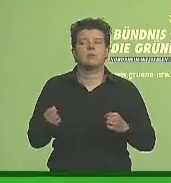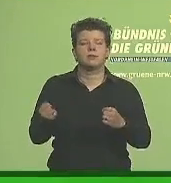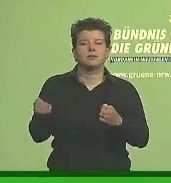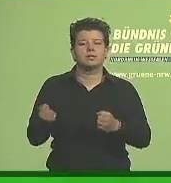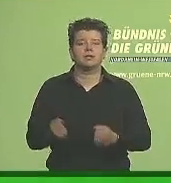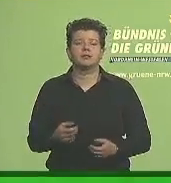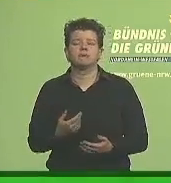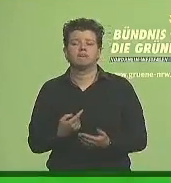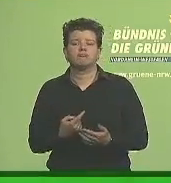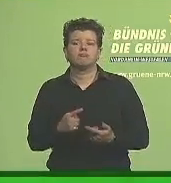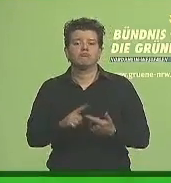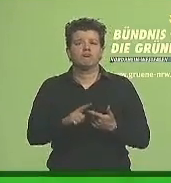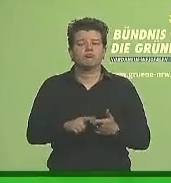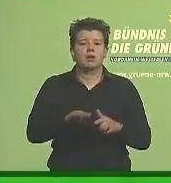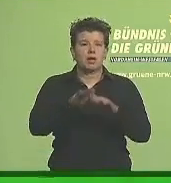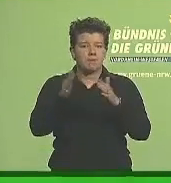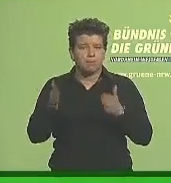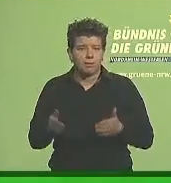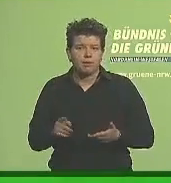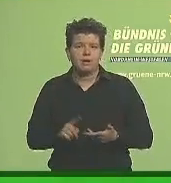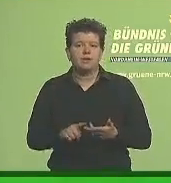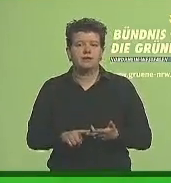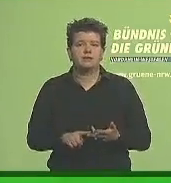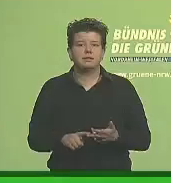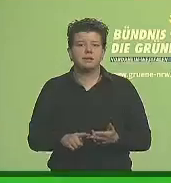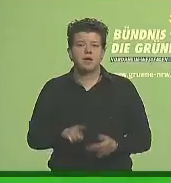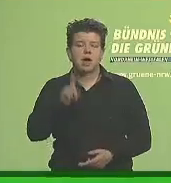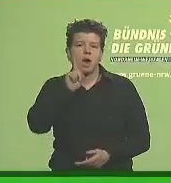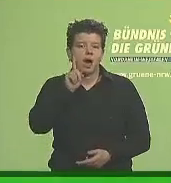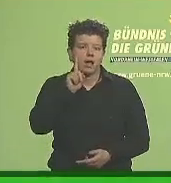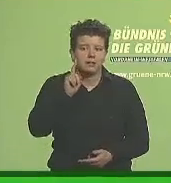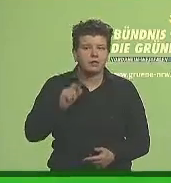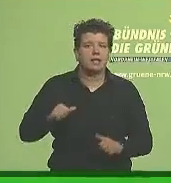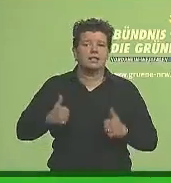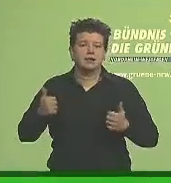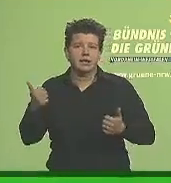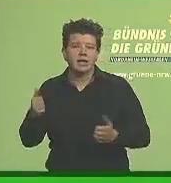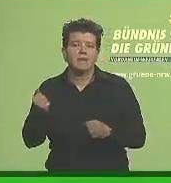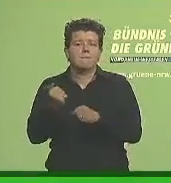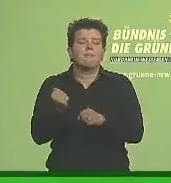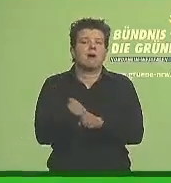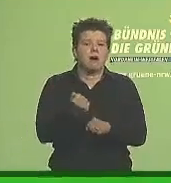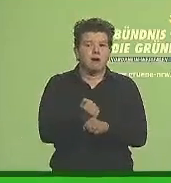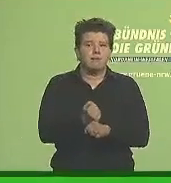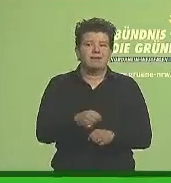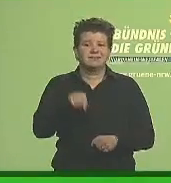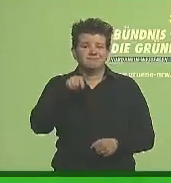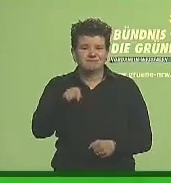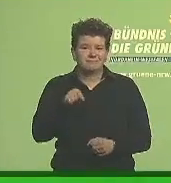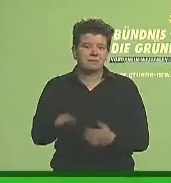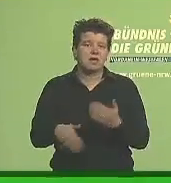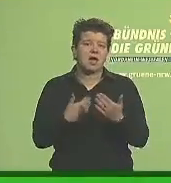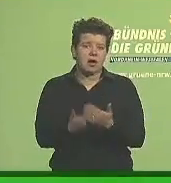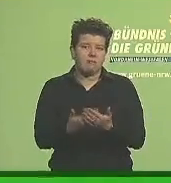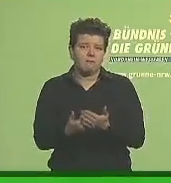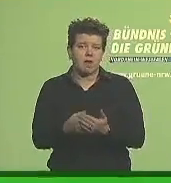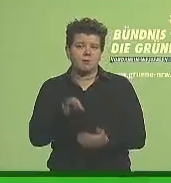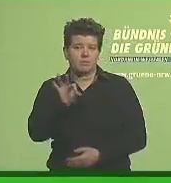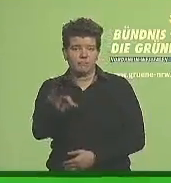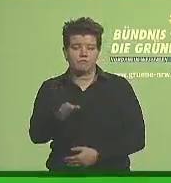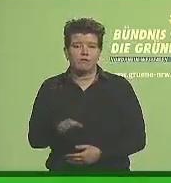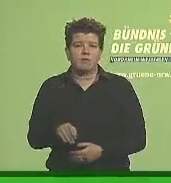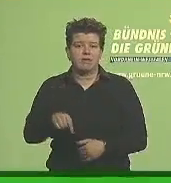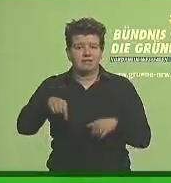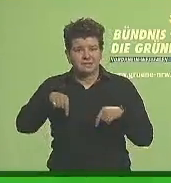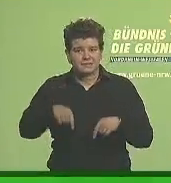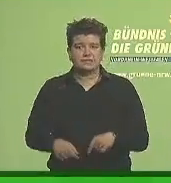das tägliche Leben und Arbeiten, die Ernährung. Und das ist die Aufgabe, vor der wir stehen im Rahmen einer Energiewende